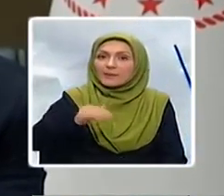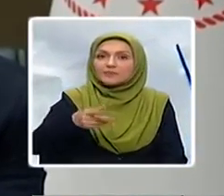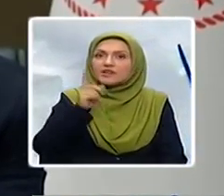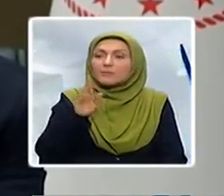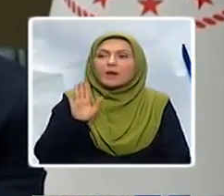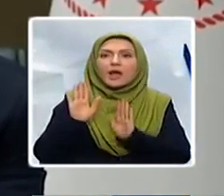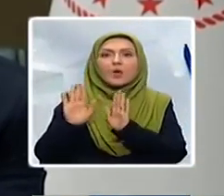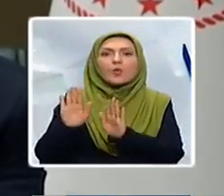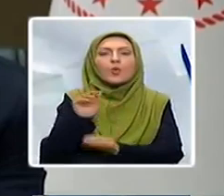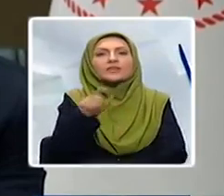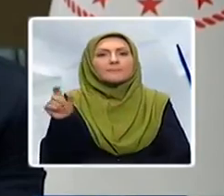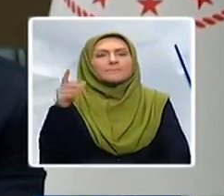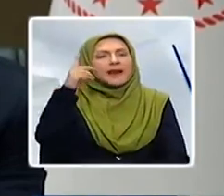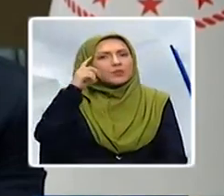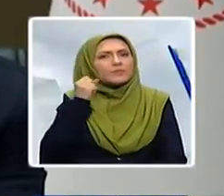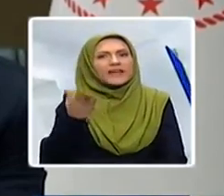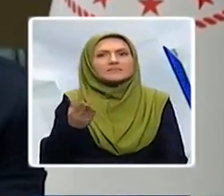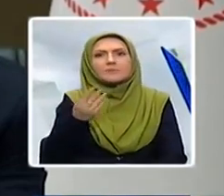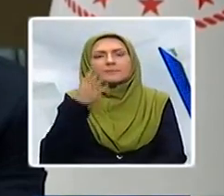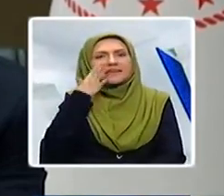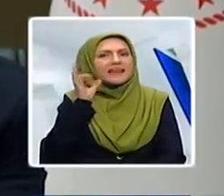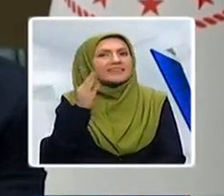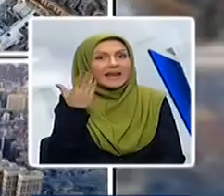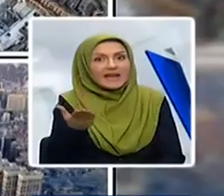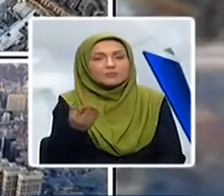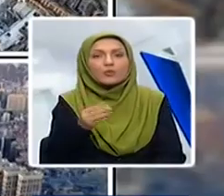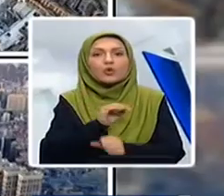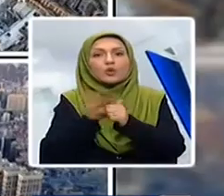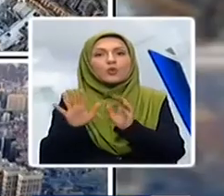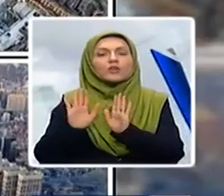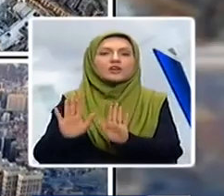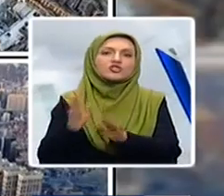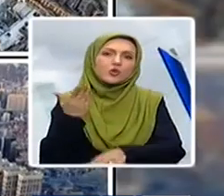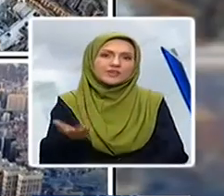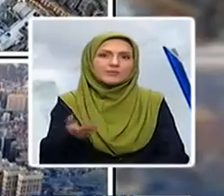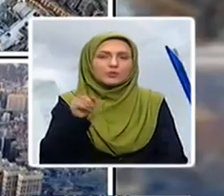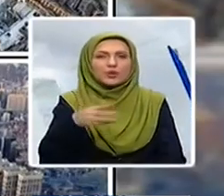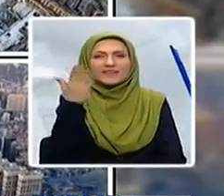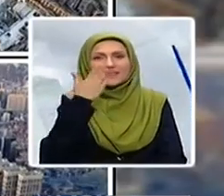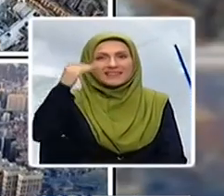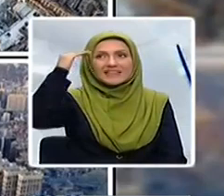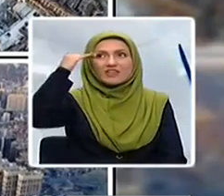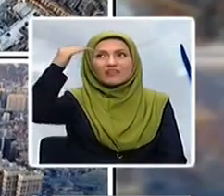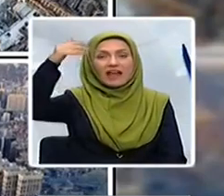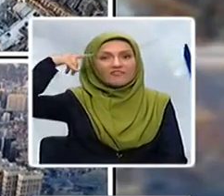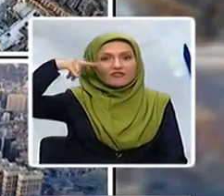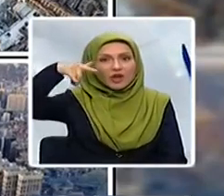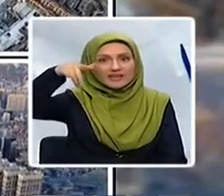خود مردم است که توان مبارزه با کرونا را در ما تقویت می کند. و این تصاویر هوایی از